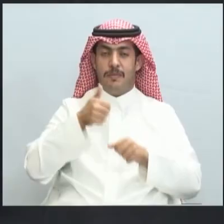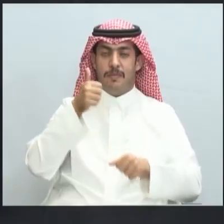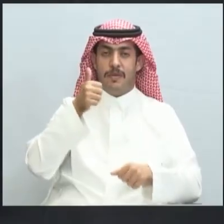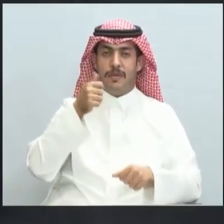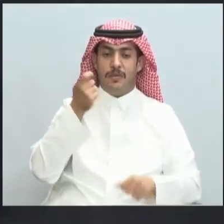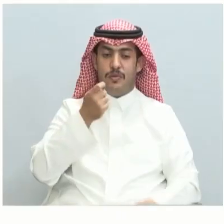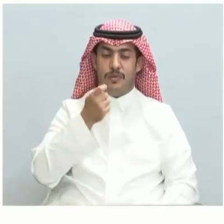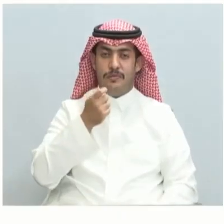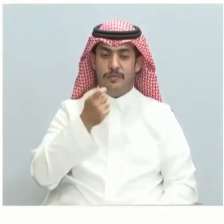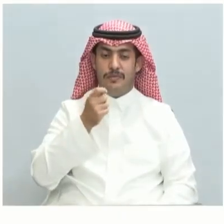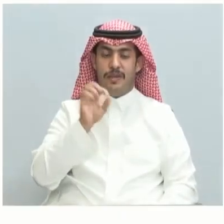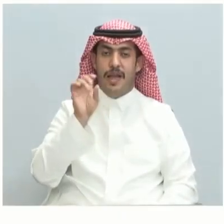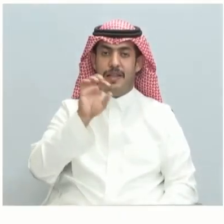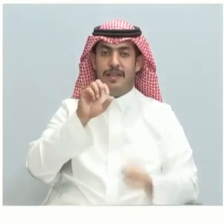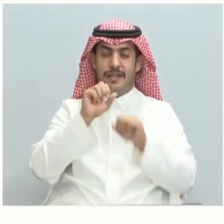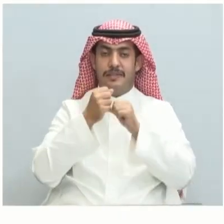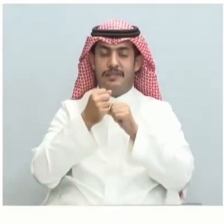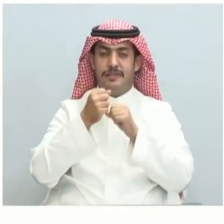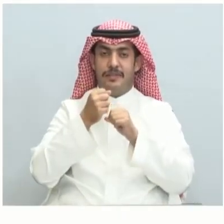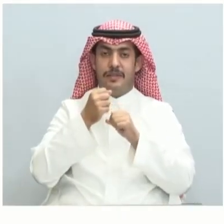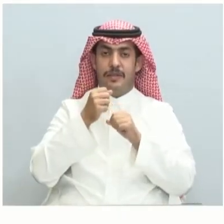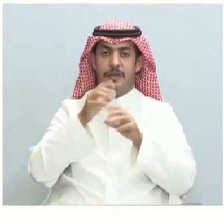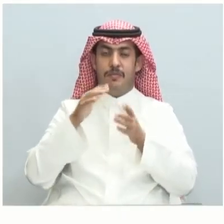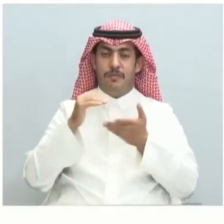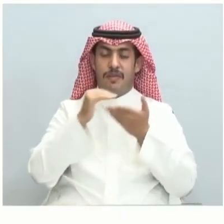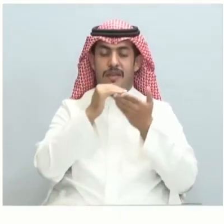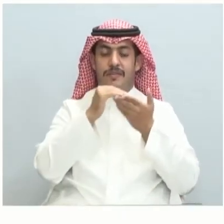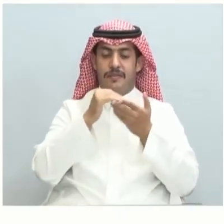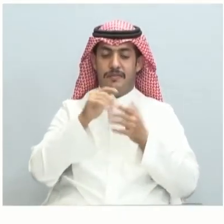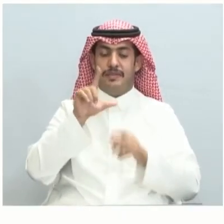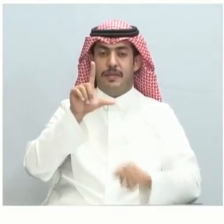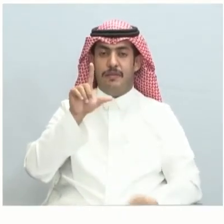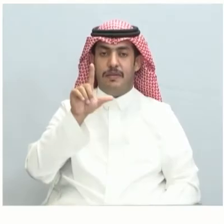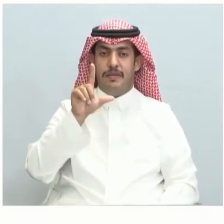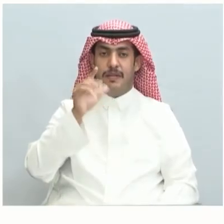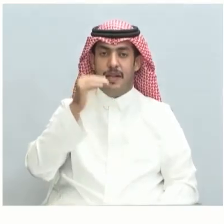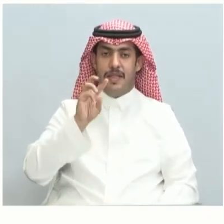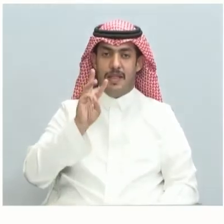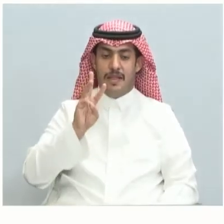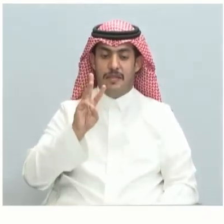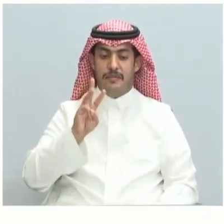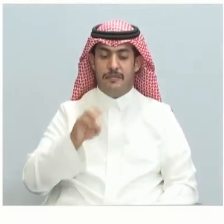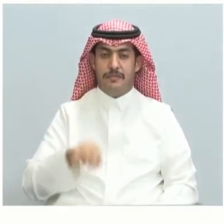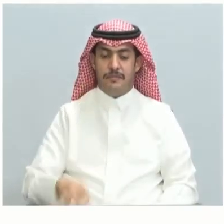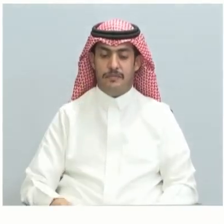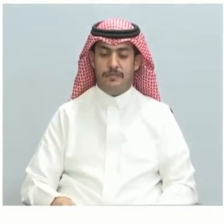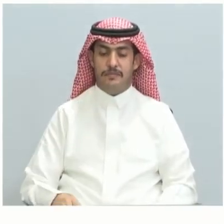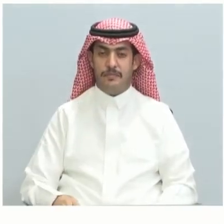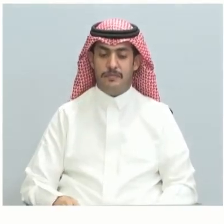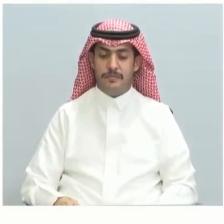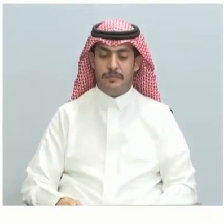نستطيع ان نكتب العدد الكسري المكافئ للكسر 7/3 بكل سهوله